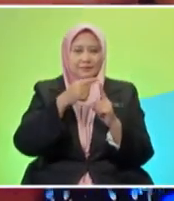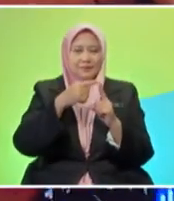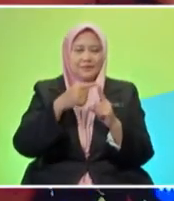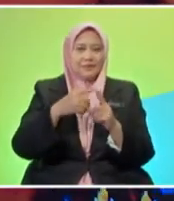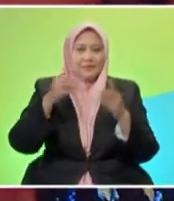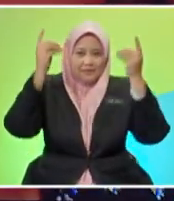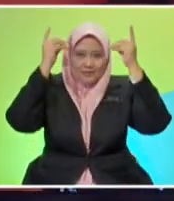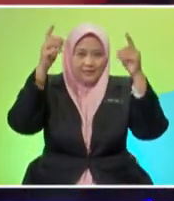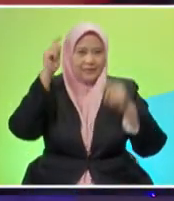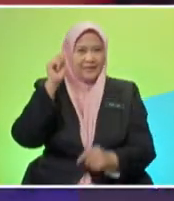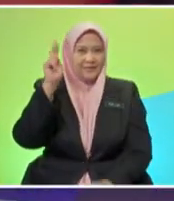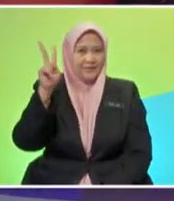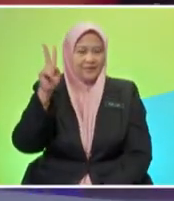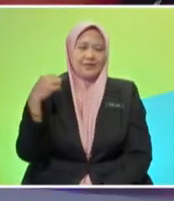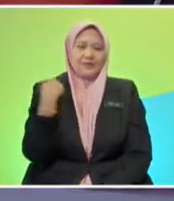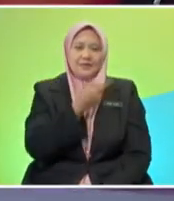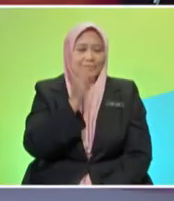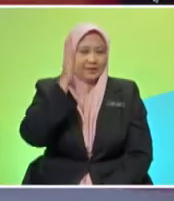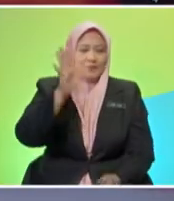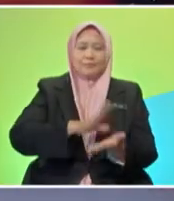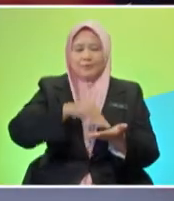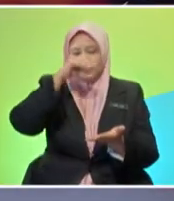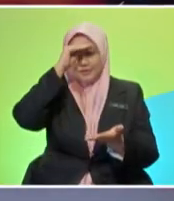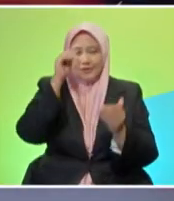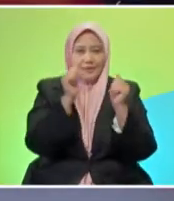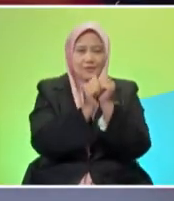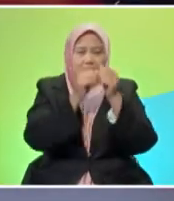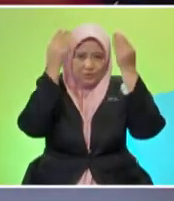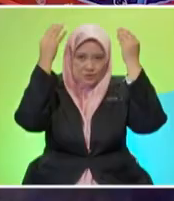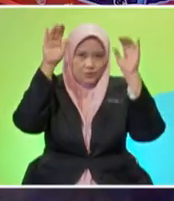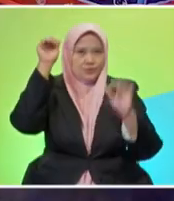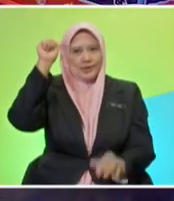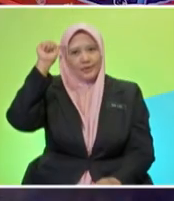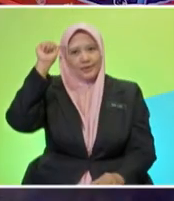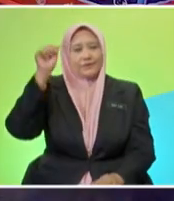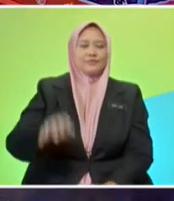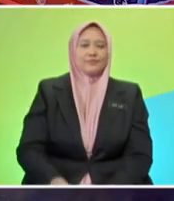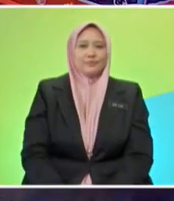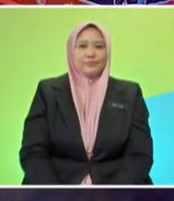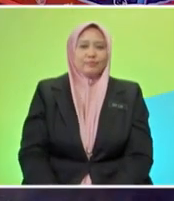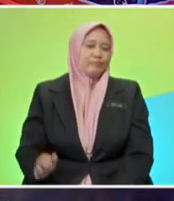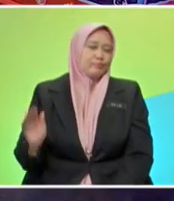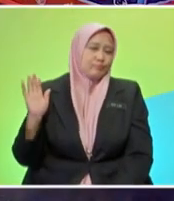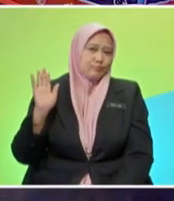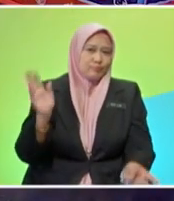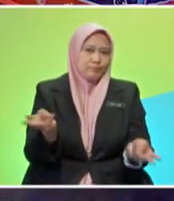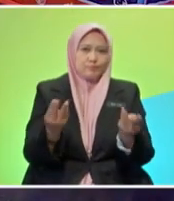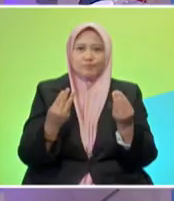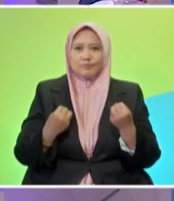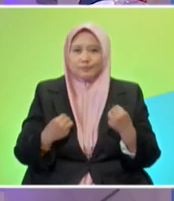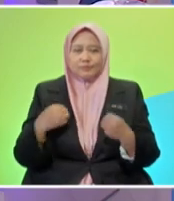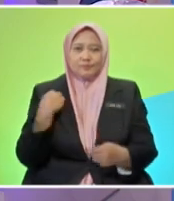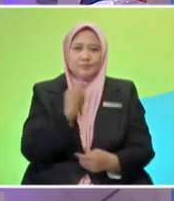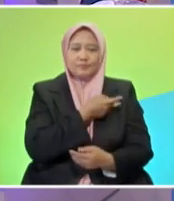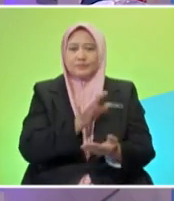nak makan, kita nak belajar hari ini dengan Cikgu Arif. Jom cikgu, kita teruskan kelas kita. Baik, jom Nisa. Macam saya katakan tadi, tajuk